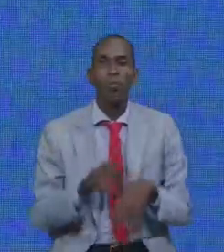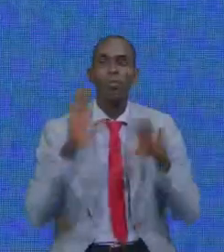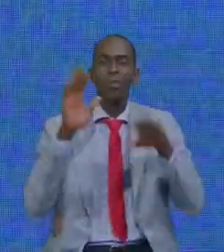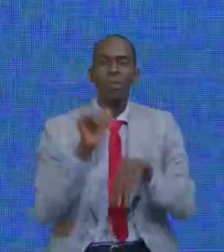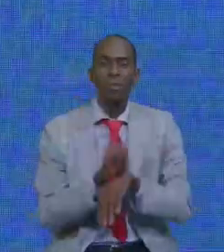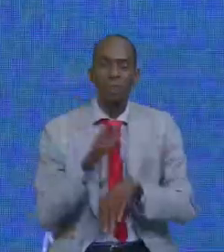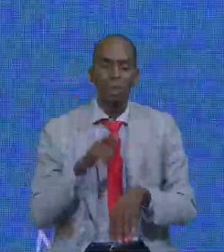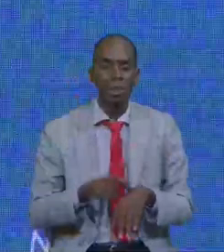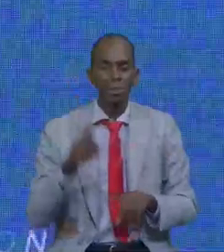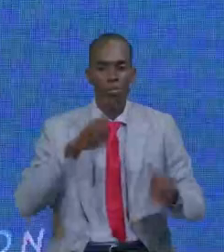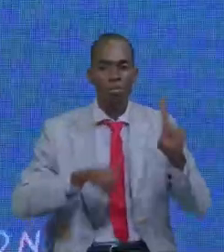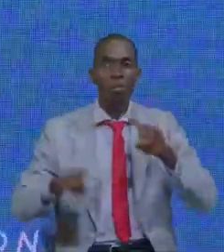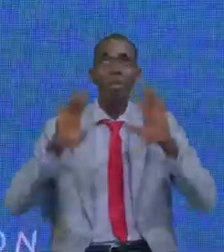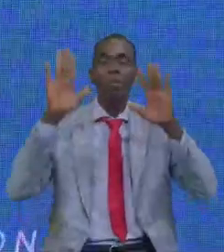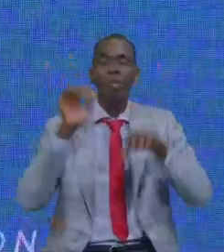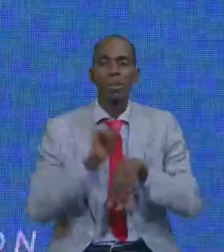Tant de miracles.